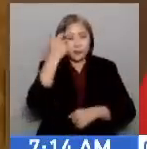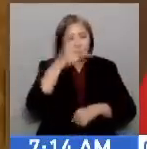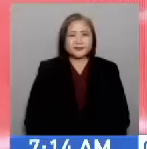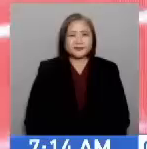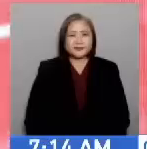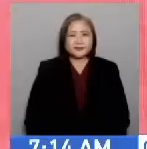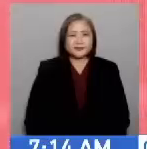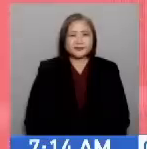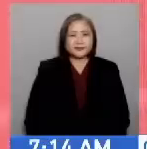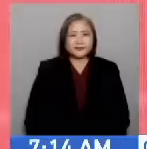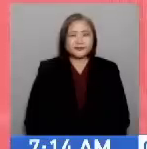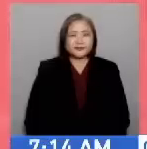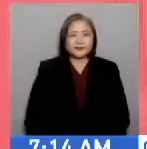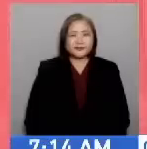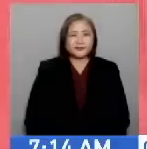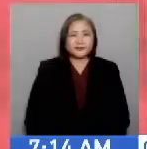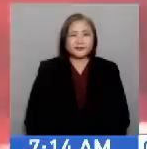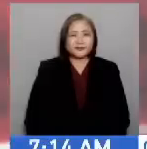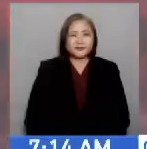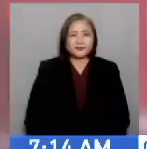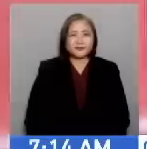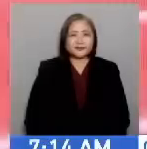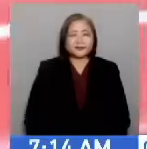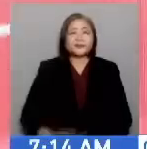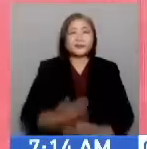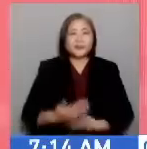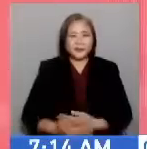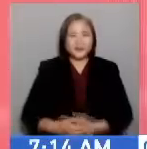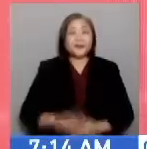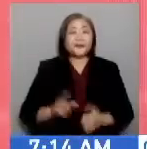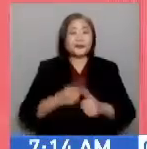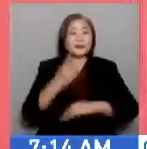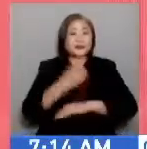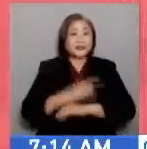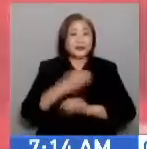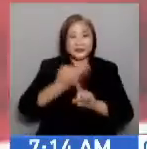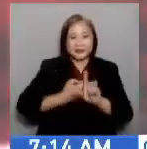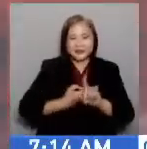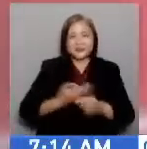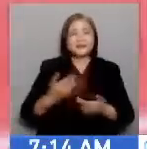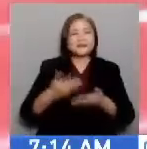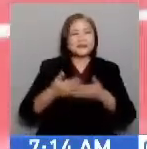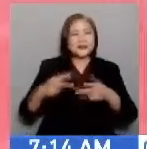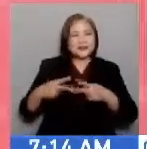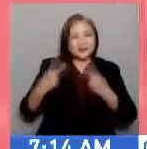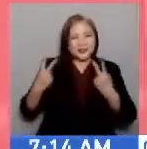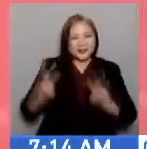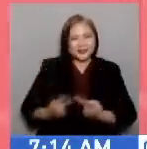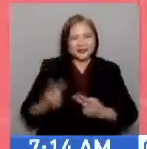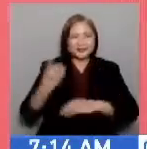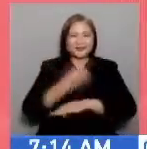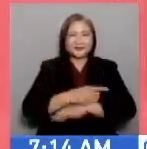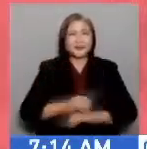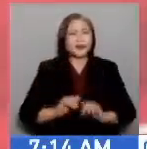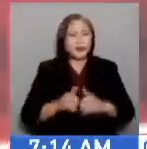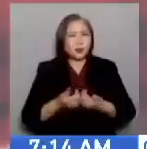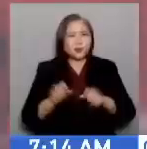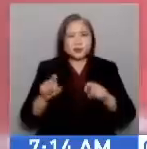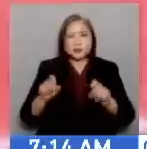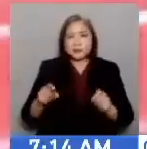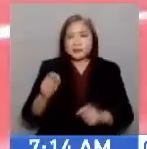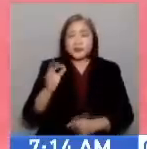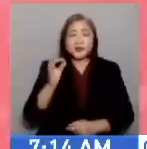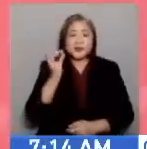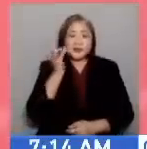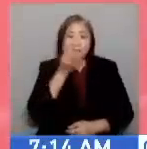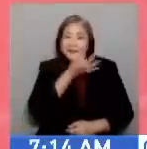drugs. Unang araw ng Pebrero, malapit na rin ang Valentine's Day. Kumustahin natin ang bentahan ng mga bulaklak sa Dangwa sa Maynila. May